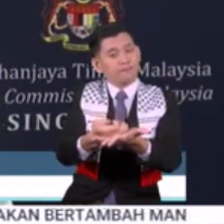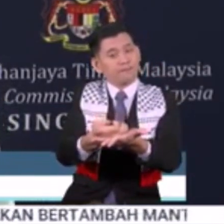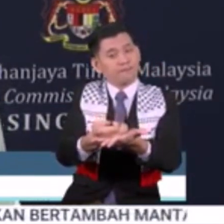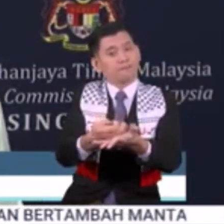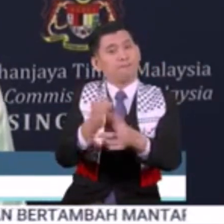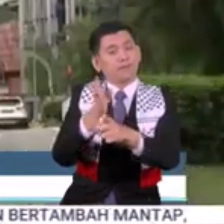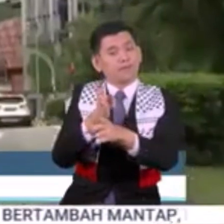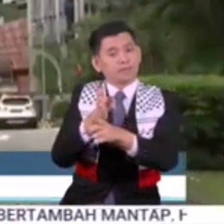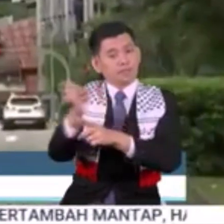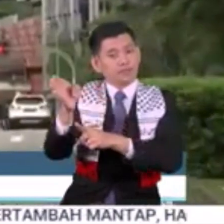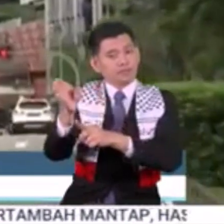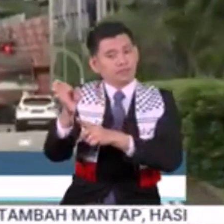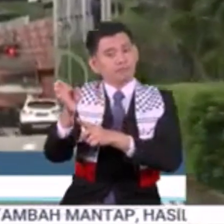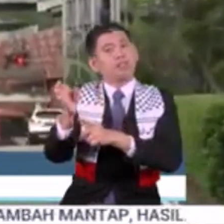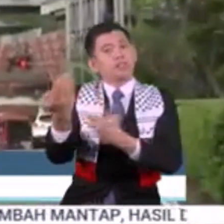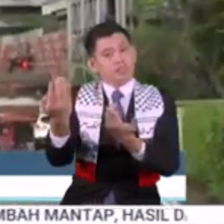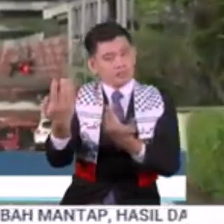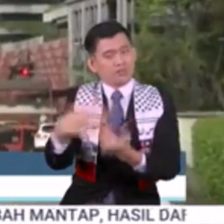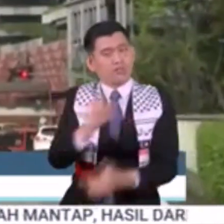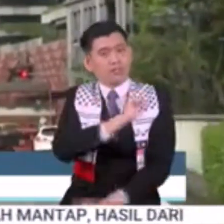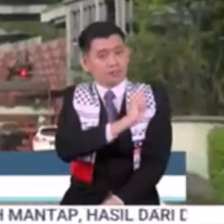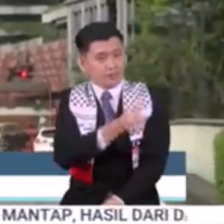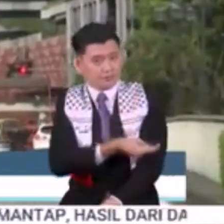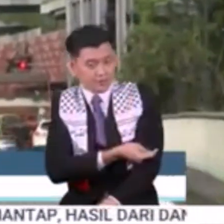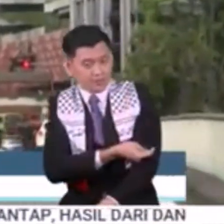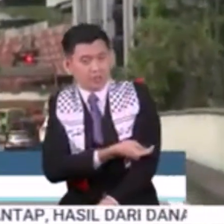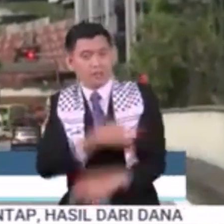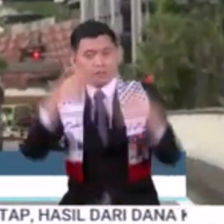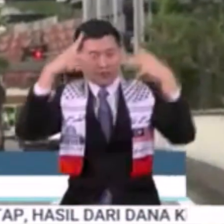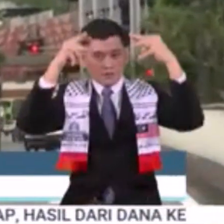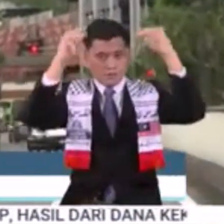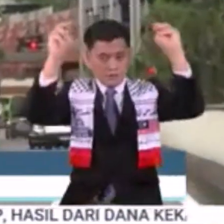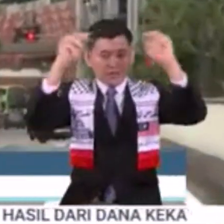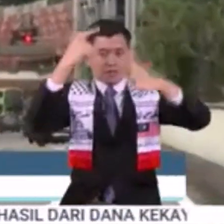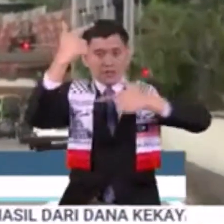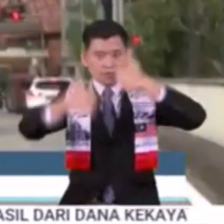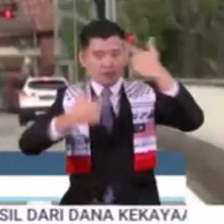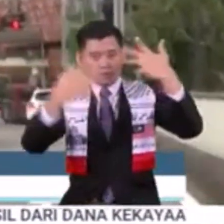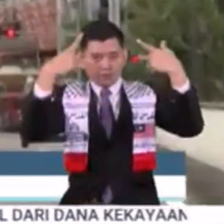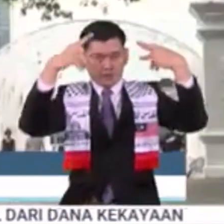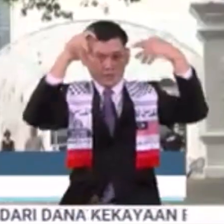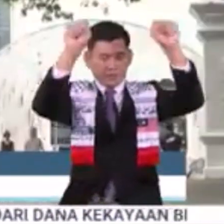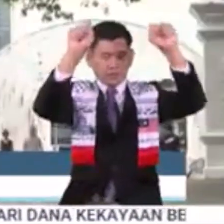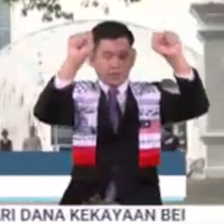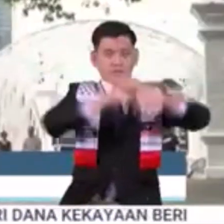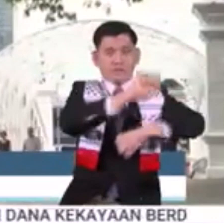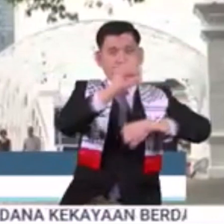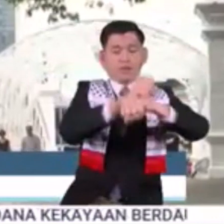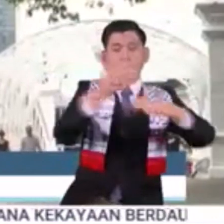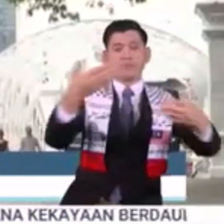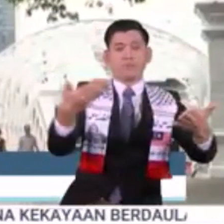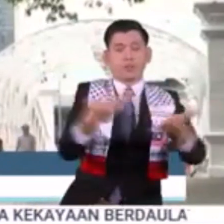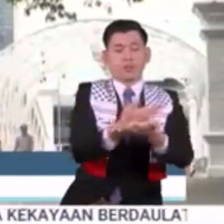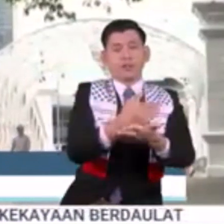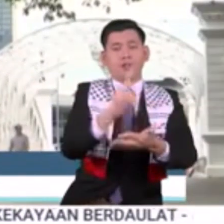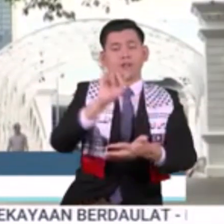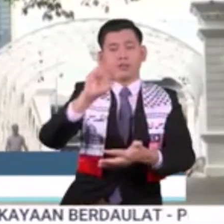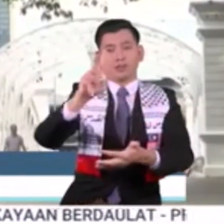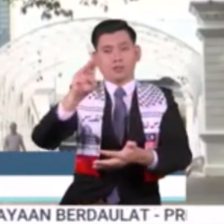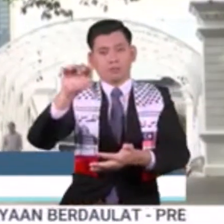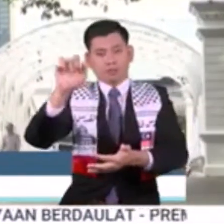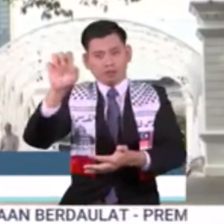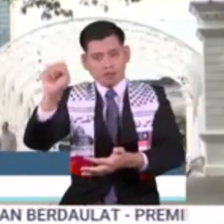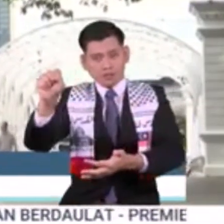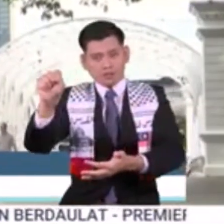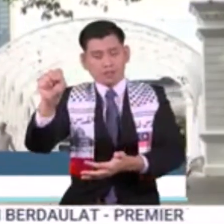renewable energy. Perdana Menteri juga dijangka mengadakan kunjungan hormat ke atas Presiden Singapura baharu, Tharman Shanmugaratnam.